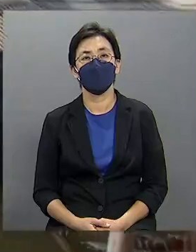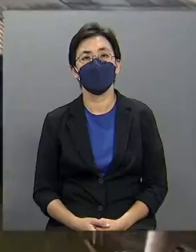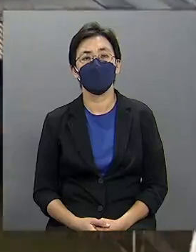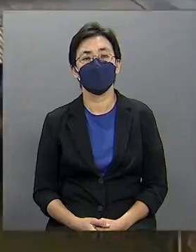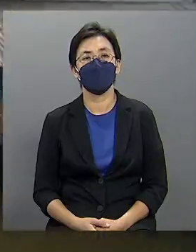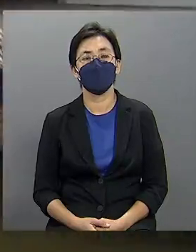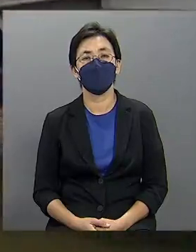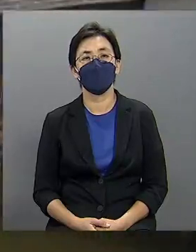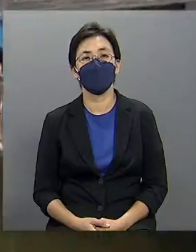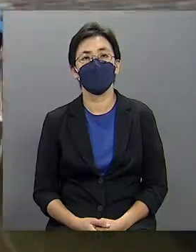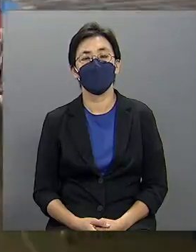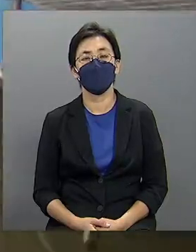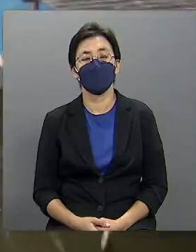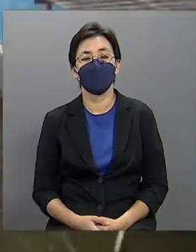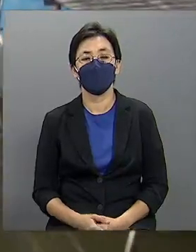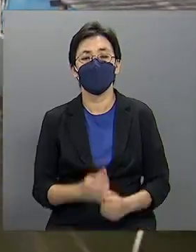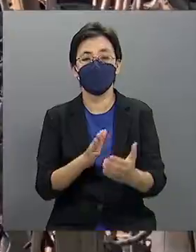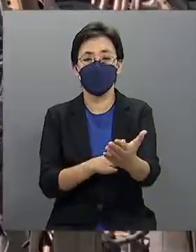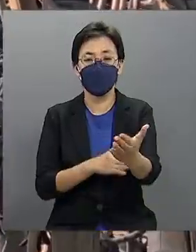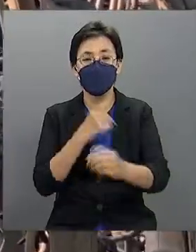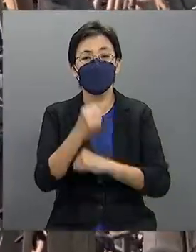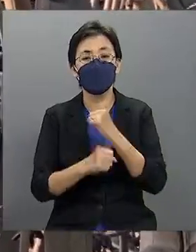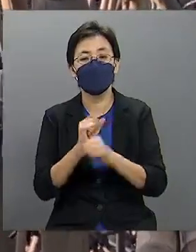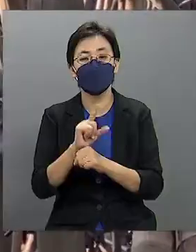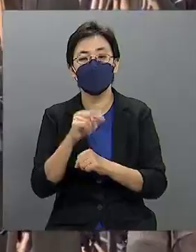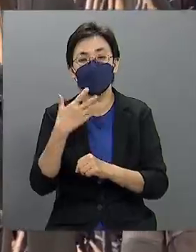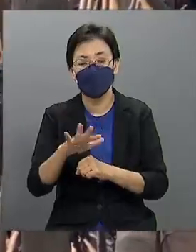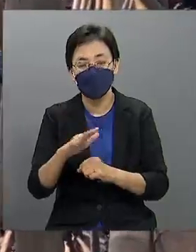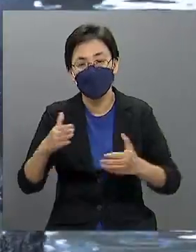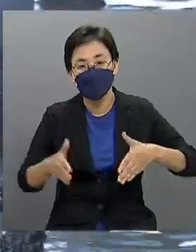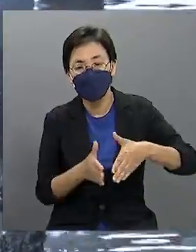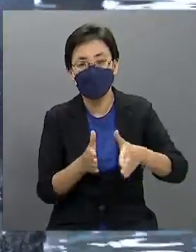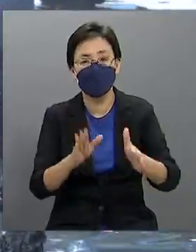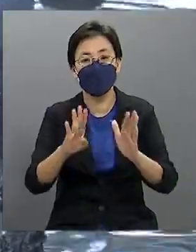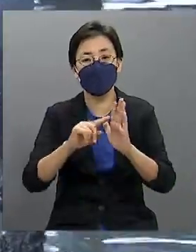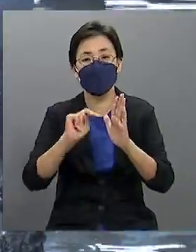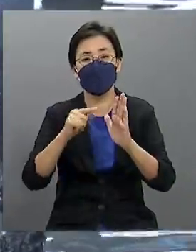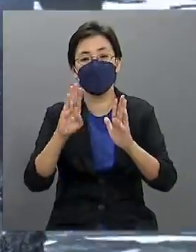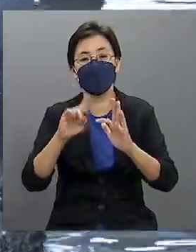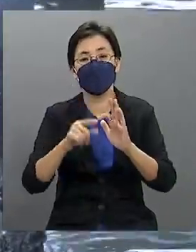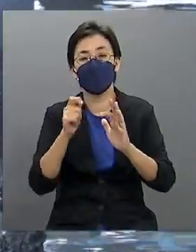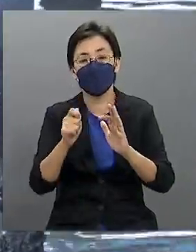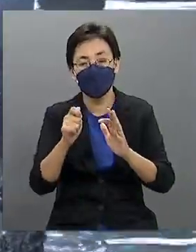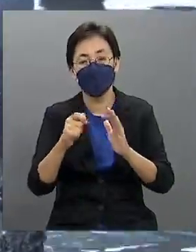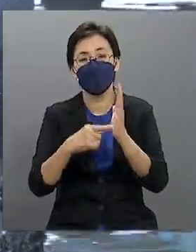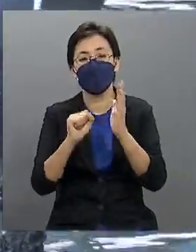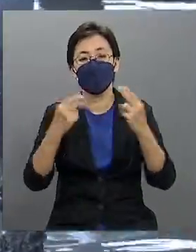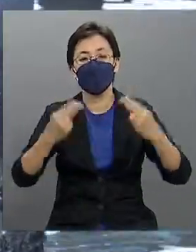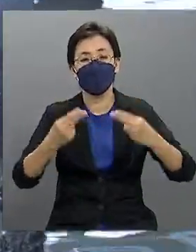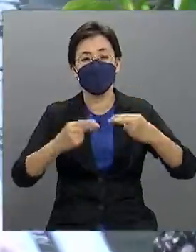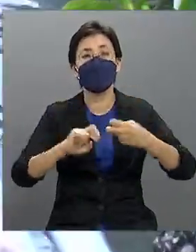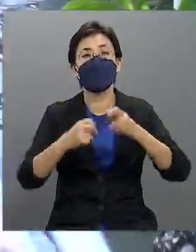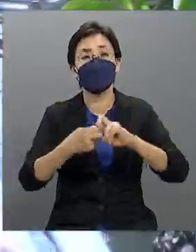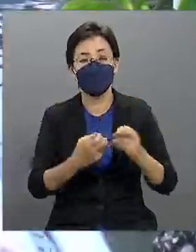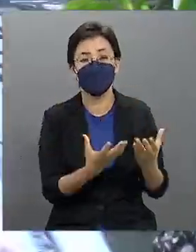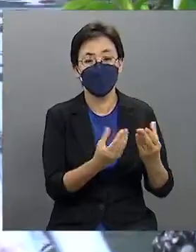กวายี่สบปีแล้วที่คนชุมชนริมคลองบางบ่อจงหวดสมุตสงพลามต้ประสบปัญหาแผนดนถูกกดซ้อจากน้ำ